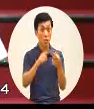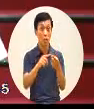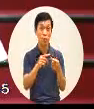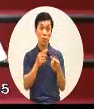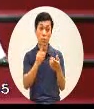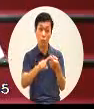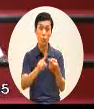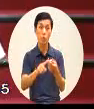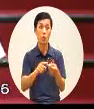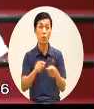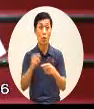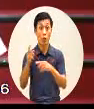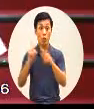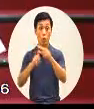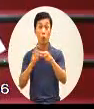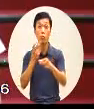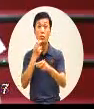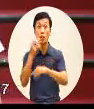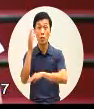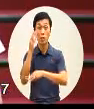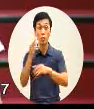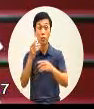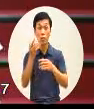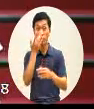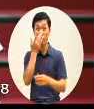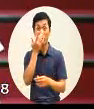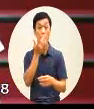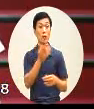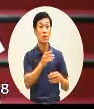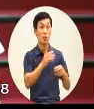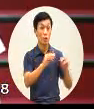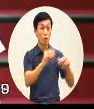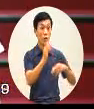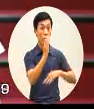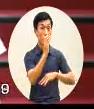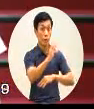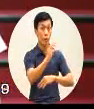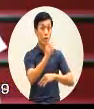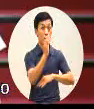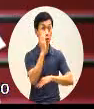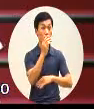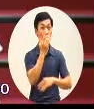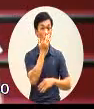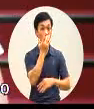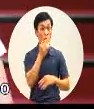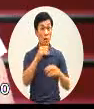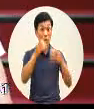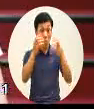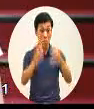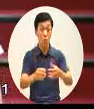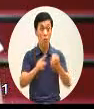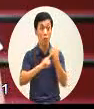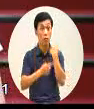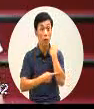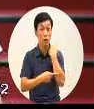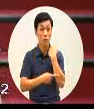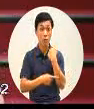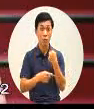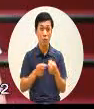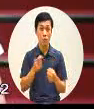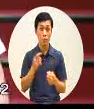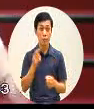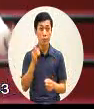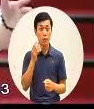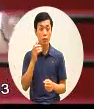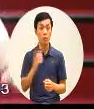道，地方也不知道，定然会定了法律，是这样回答、哦。来，你的这个，我们请